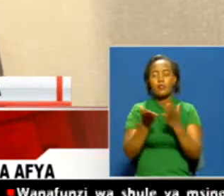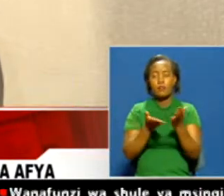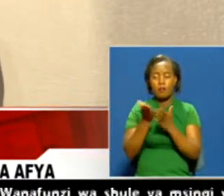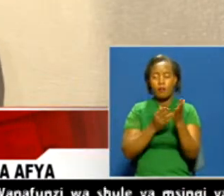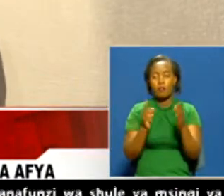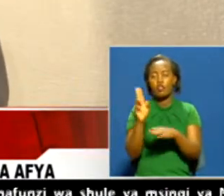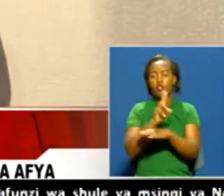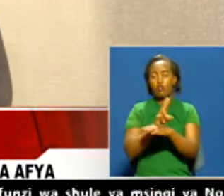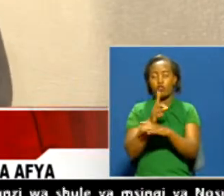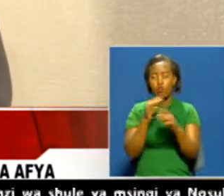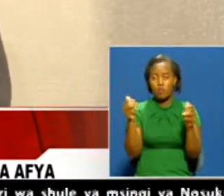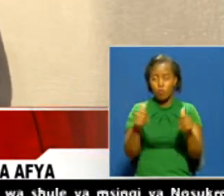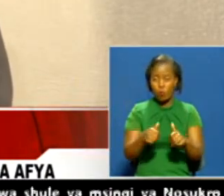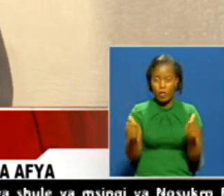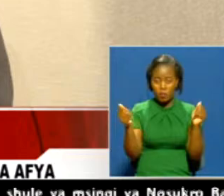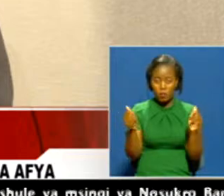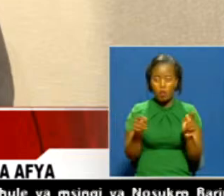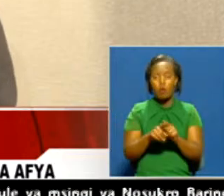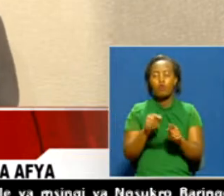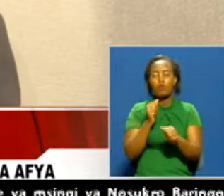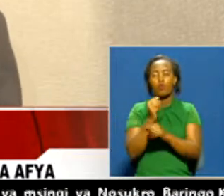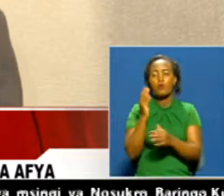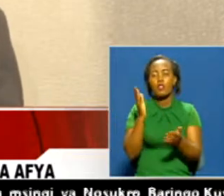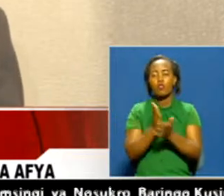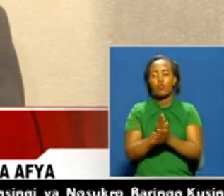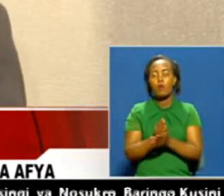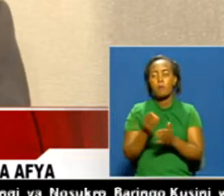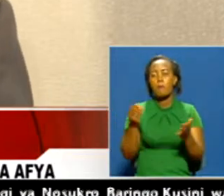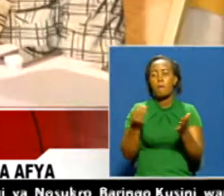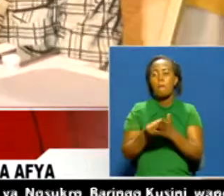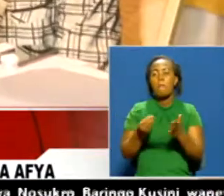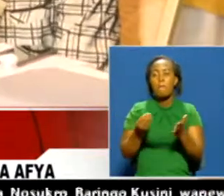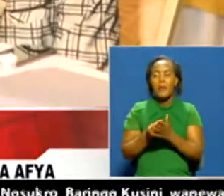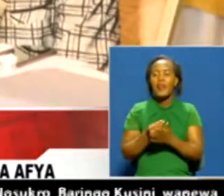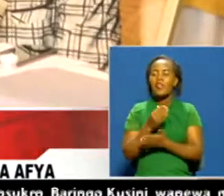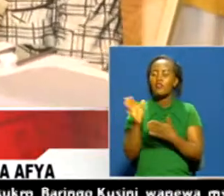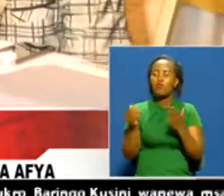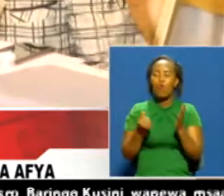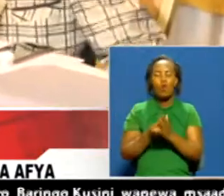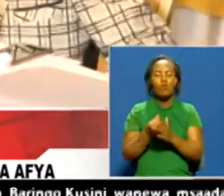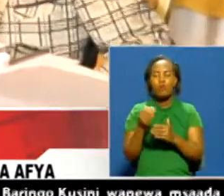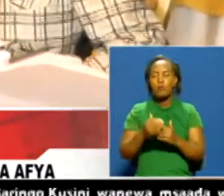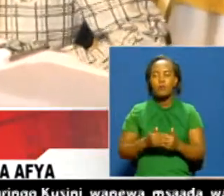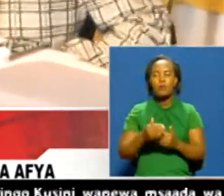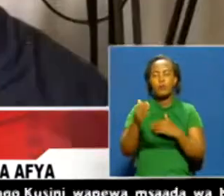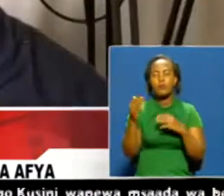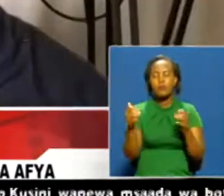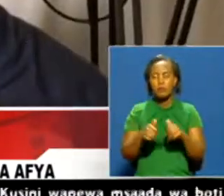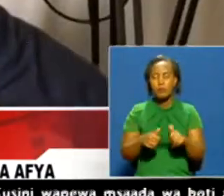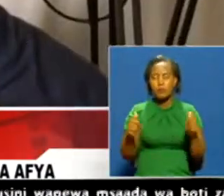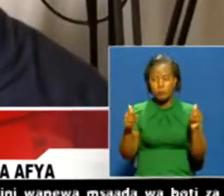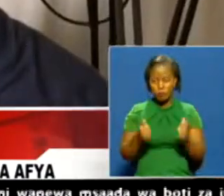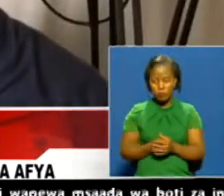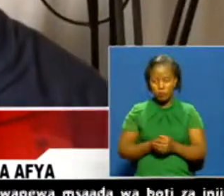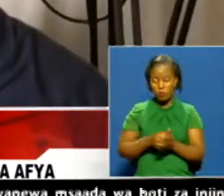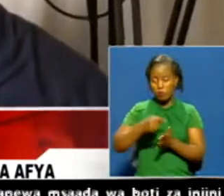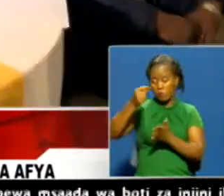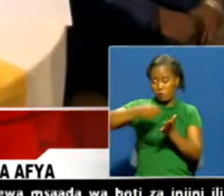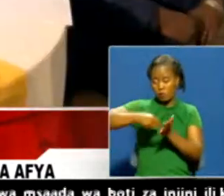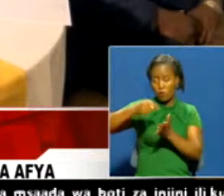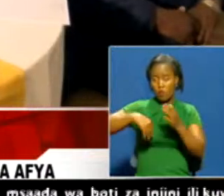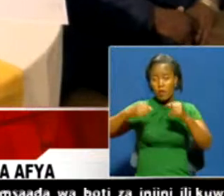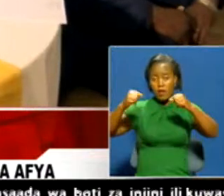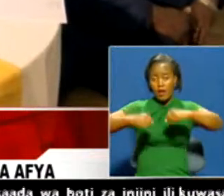even try to make sure that these funds will be utilized quickly. Ruzuku hiyo ya hazina hiyo ya Globo nchini